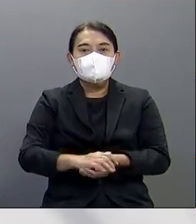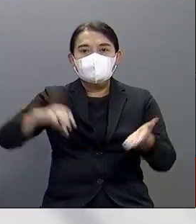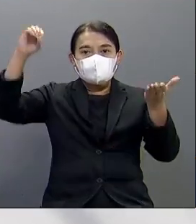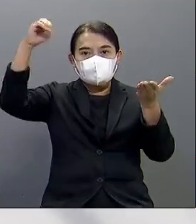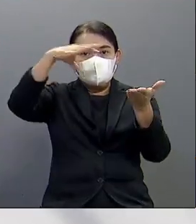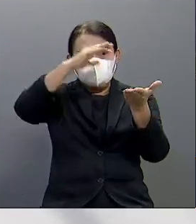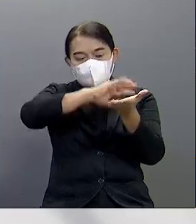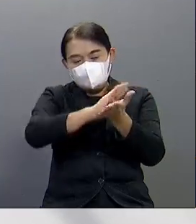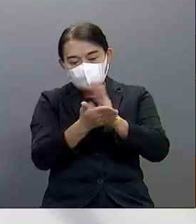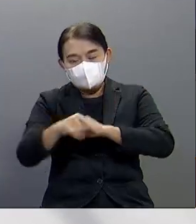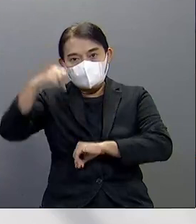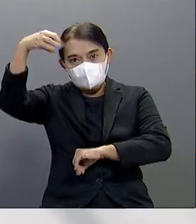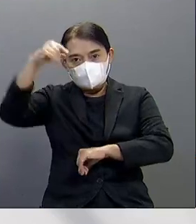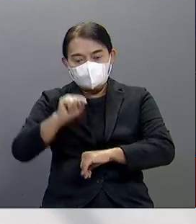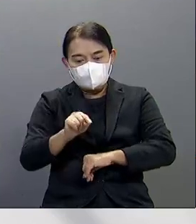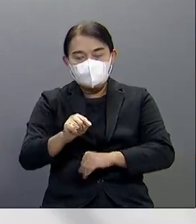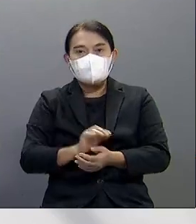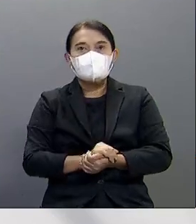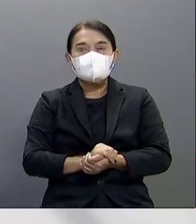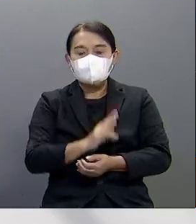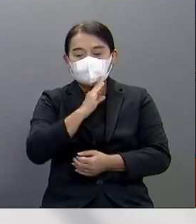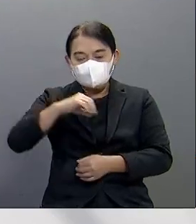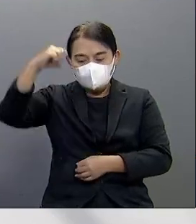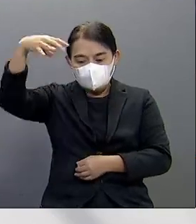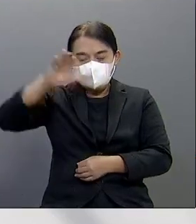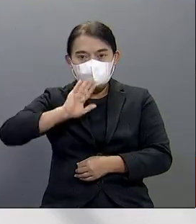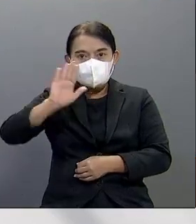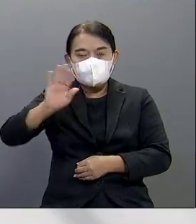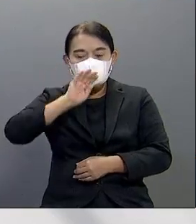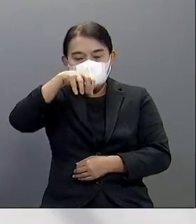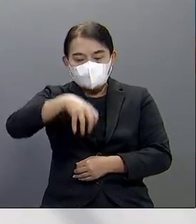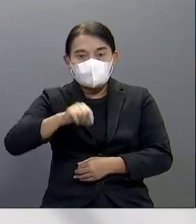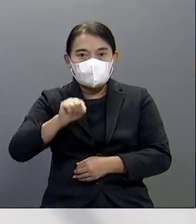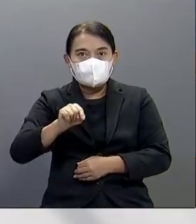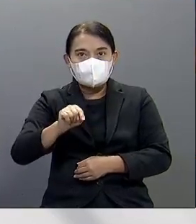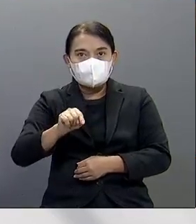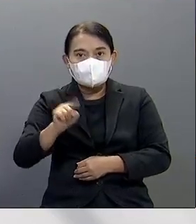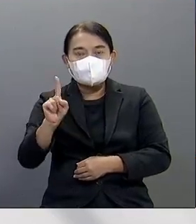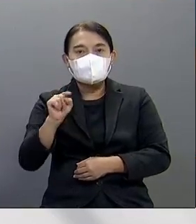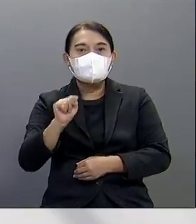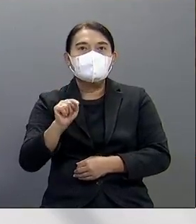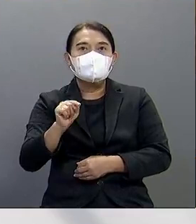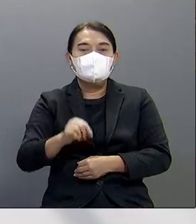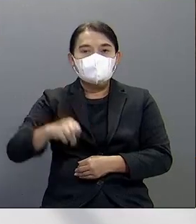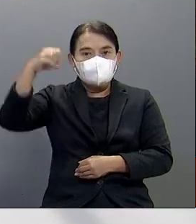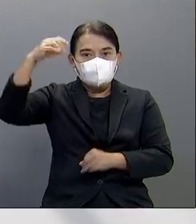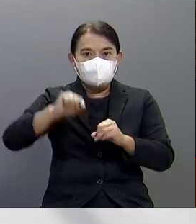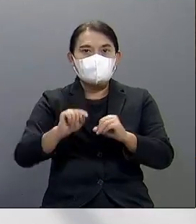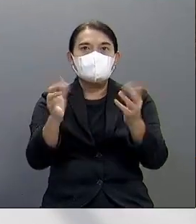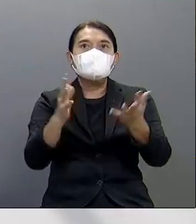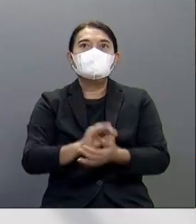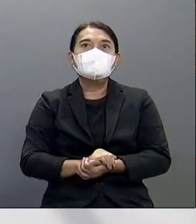าเลยว่าถ้าเป็นเสาไฟฟ้าส่องสว่างของเทศบาลเองจะไม่มีกระแสไฟฟ้าส่วนในส่วนของการไฟฟ้าส่วนภูมิภาค